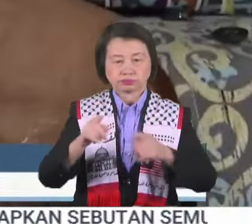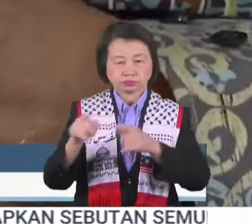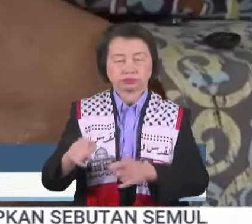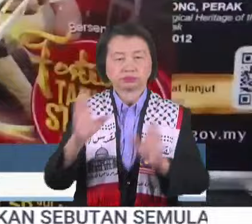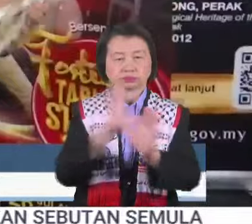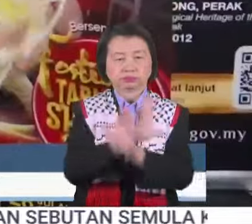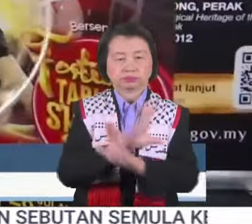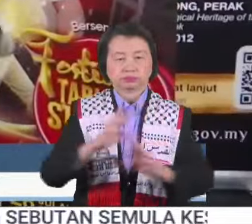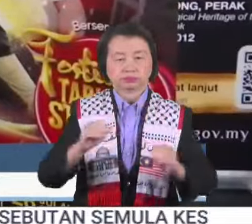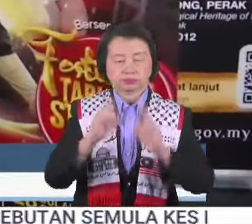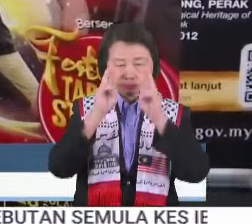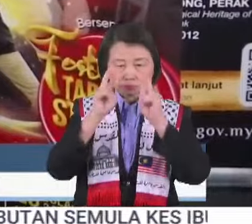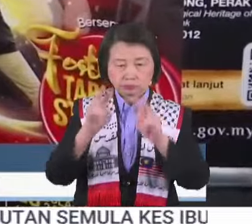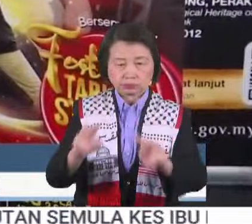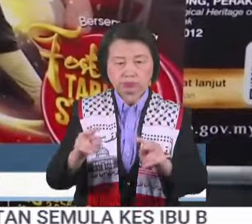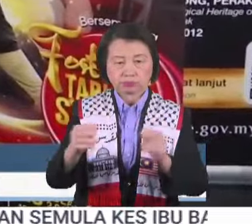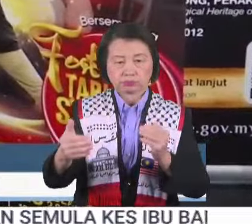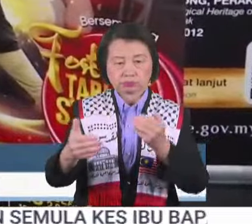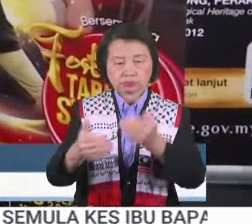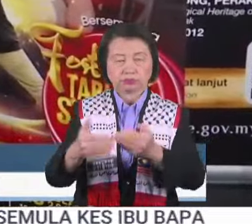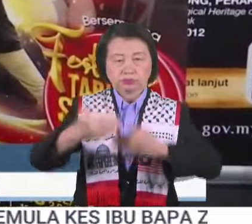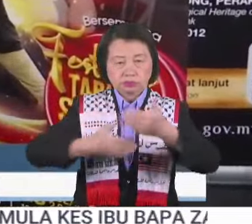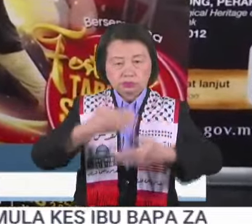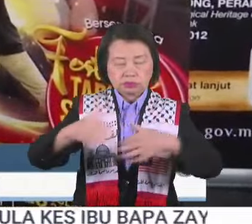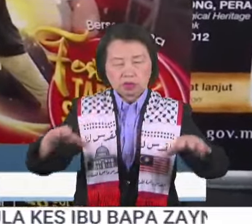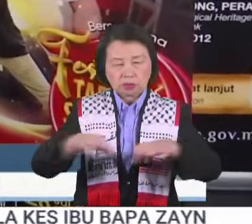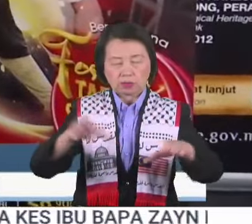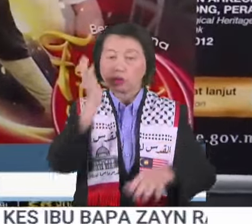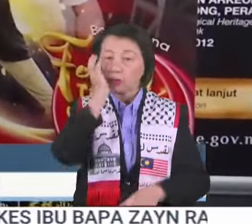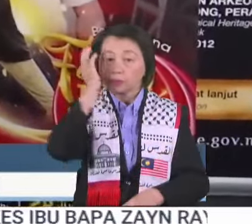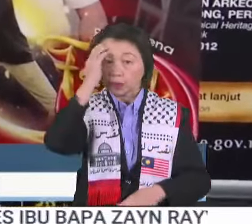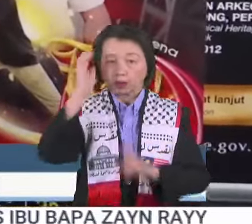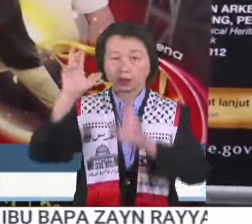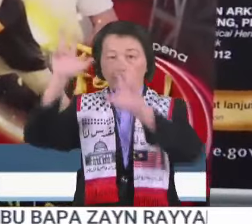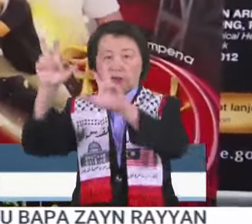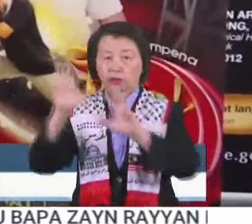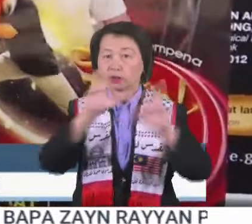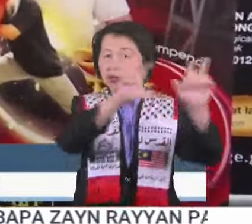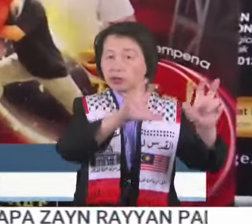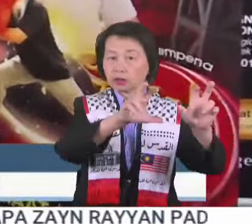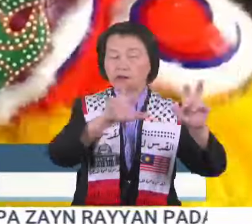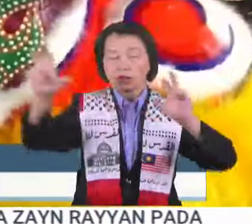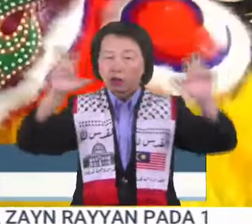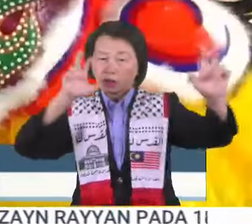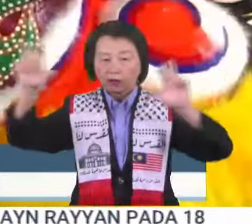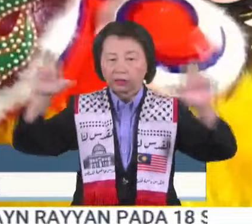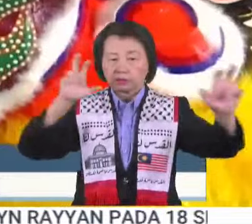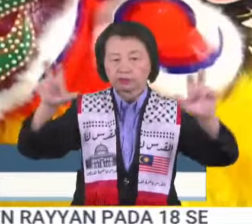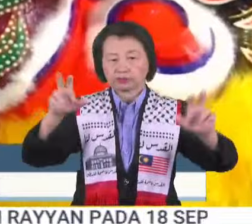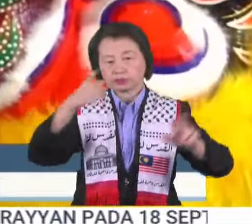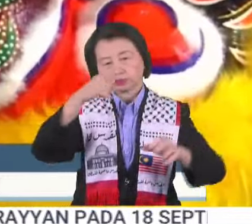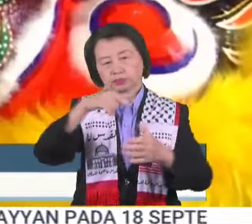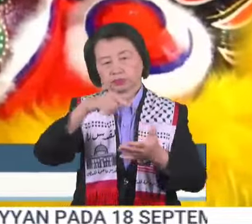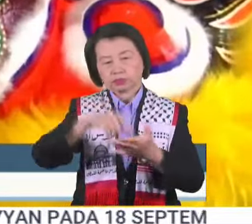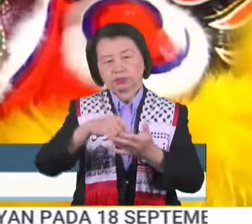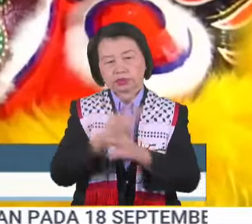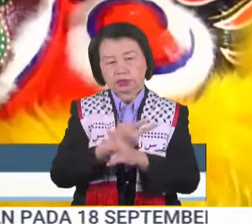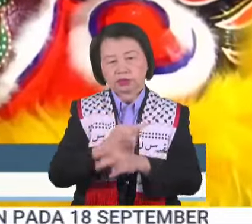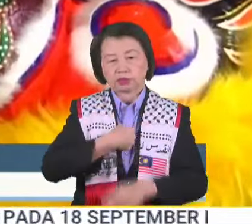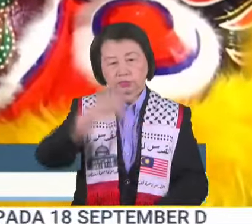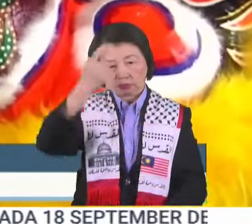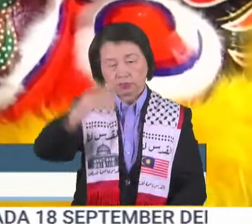rakyat Sarawak, melihat dengan lebih dekat lagi proses pembuatan kepala singa. Sebab ini kali kita, saya ialah